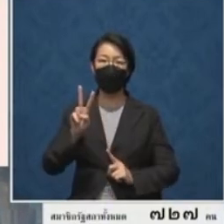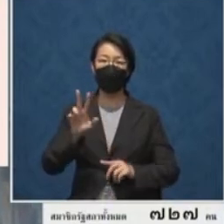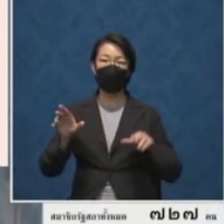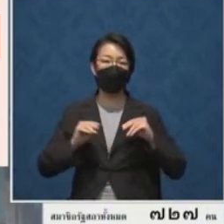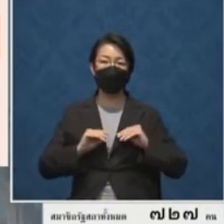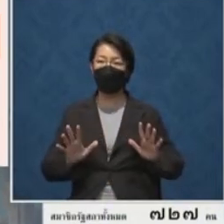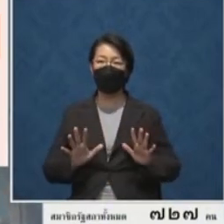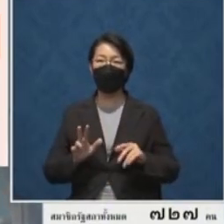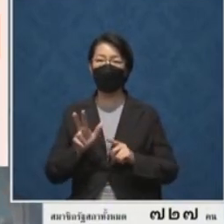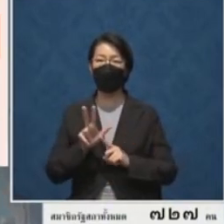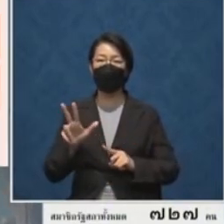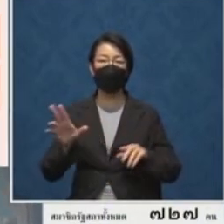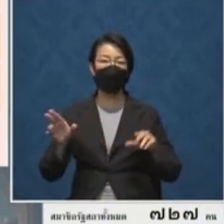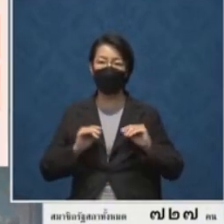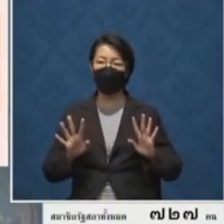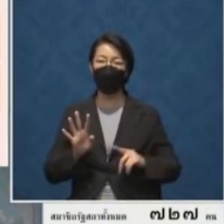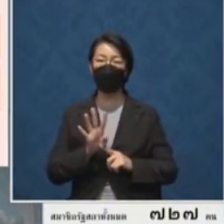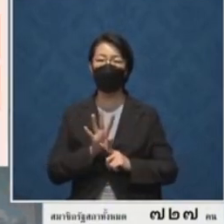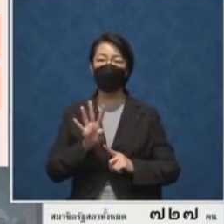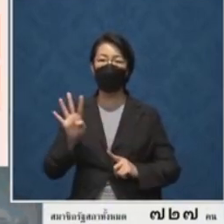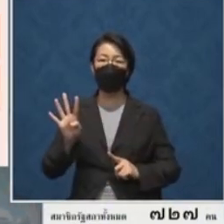การ4งดออกเสียง